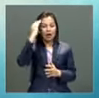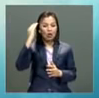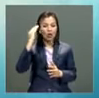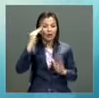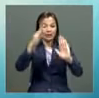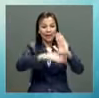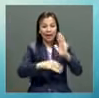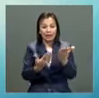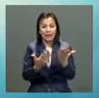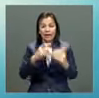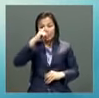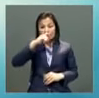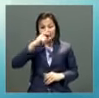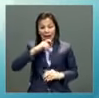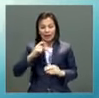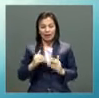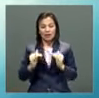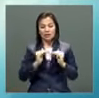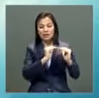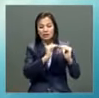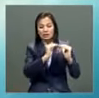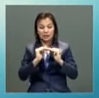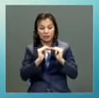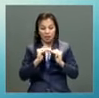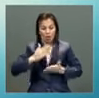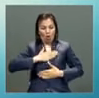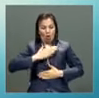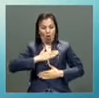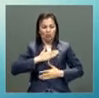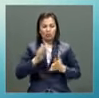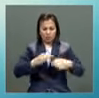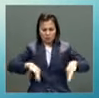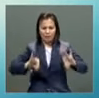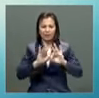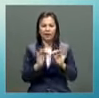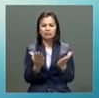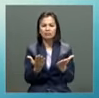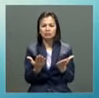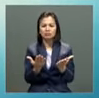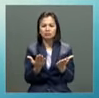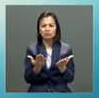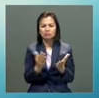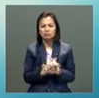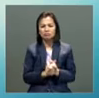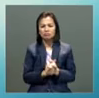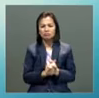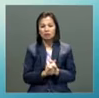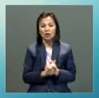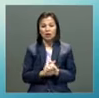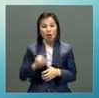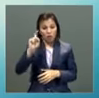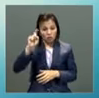สิทธิส่วนบุคคลยังเป็นเรื่องที่มีความสำคัญสูงยิ่งอันนี้ก็เป็นข้อที่เราจะ